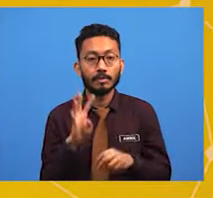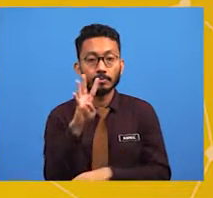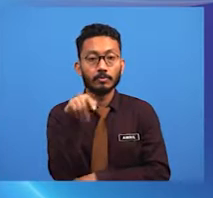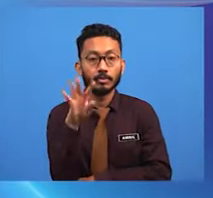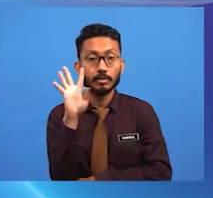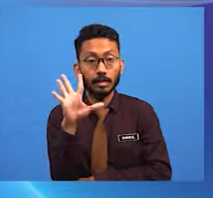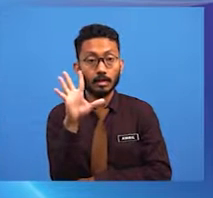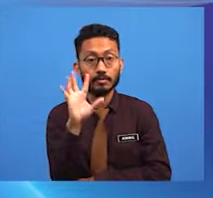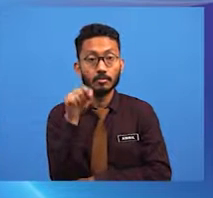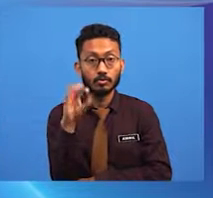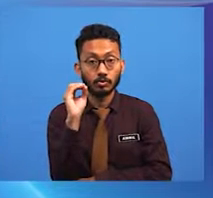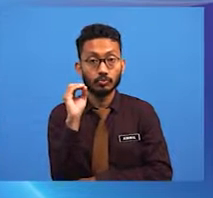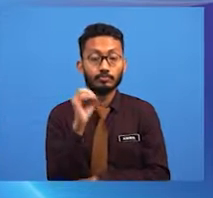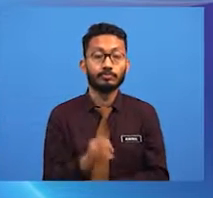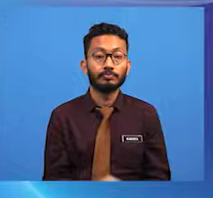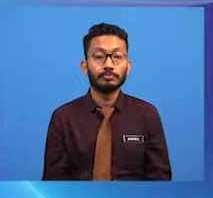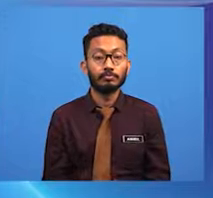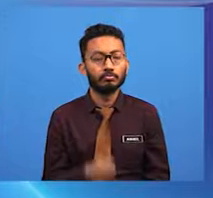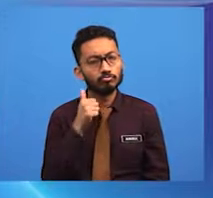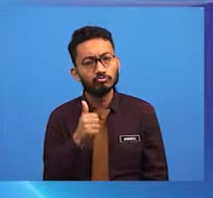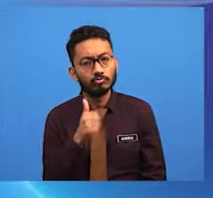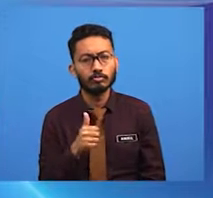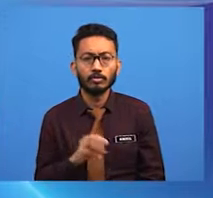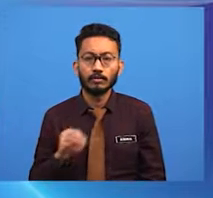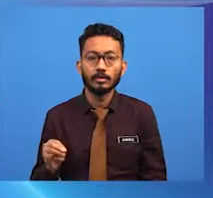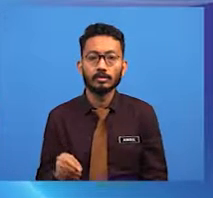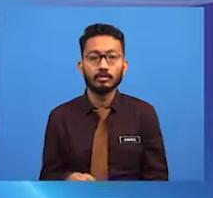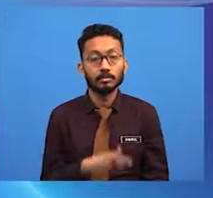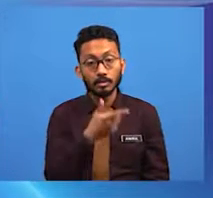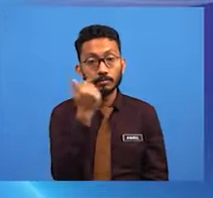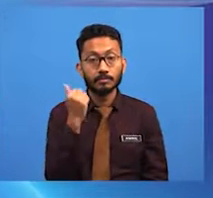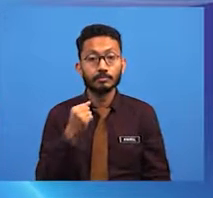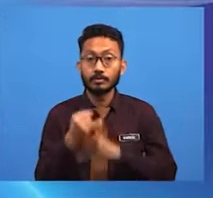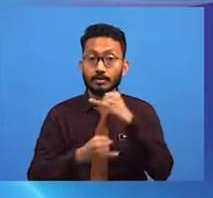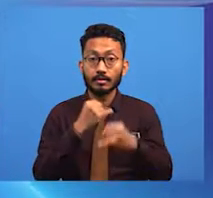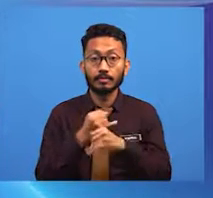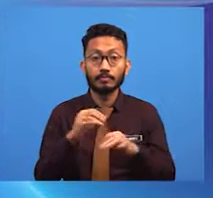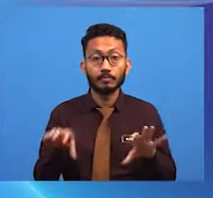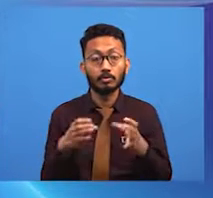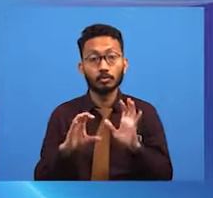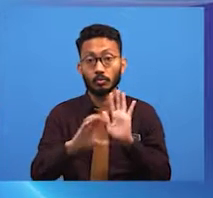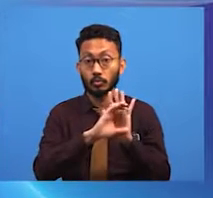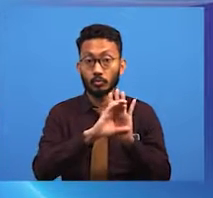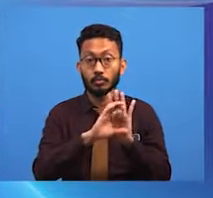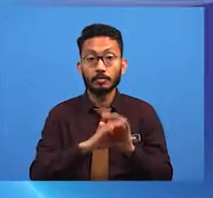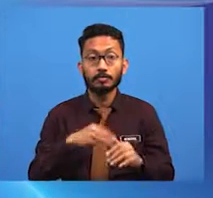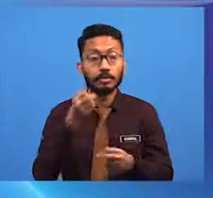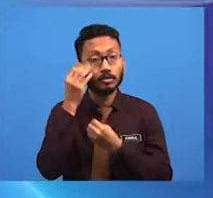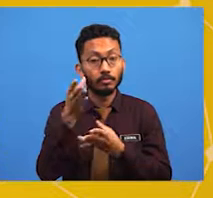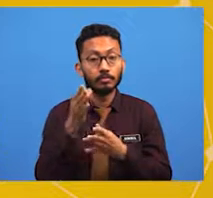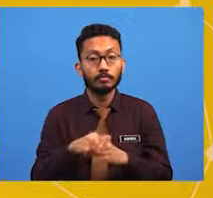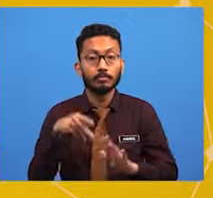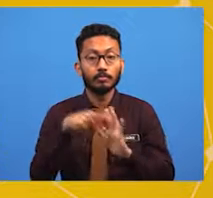4.50. Wah, bagus murid-murid kerana berjaya membuat contoh pengisytiharan pemboleh ubah